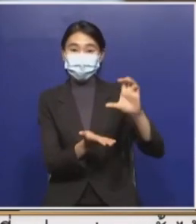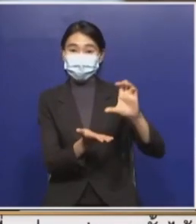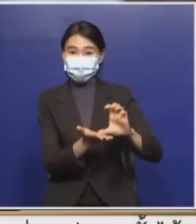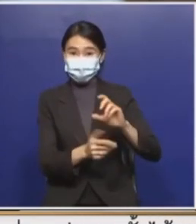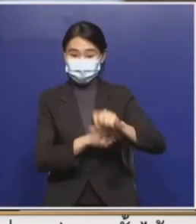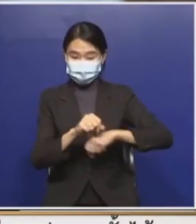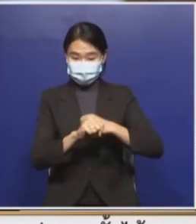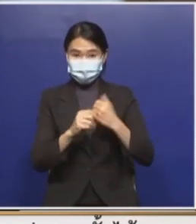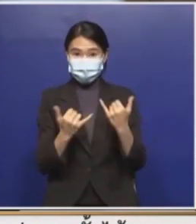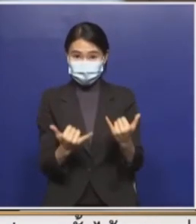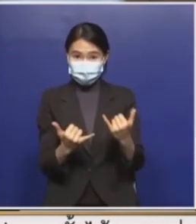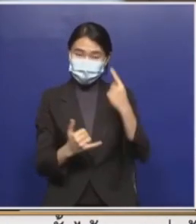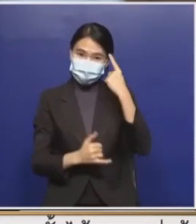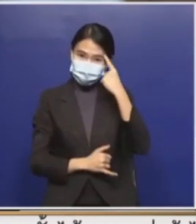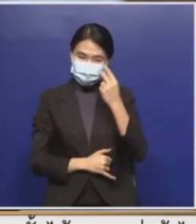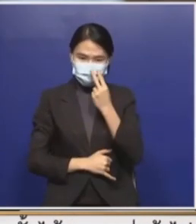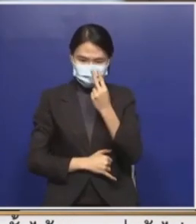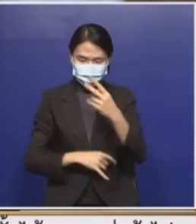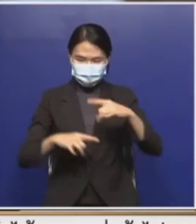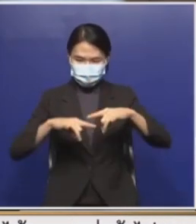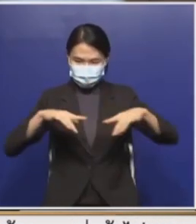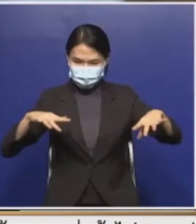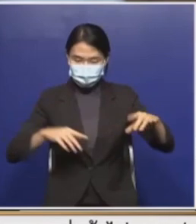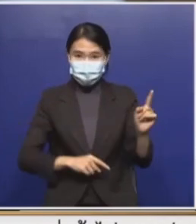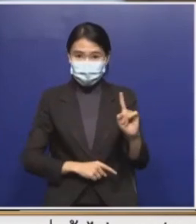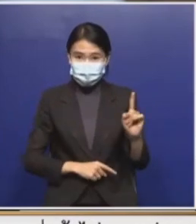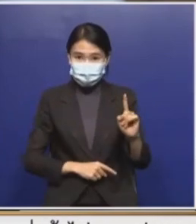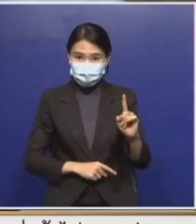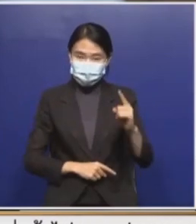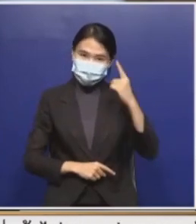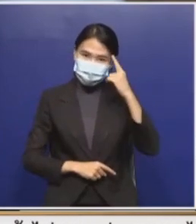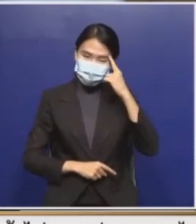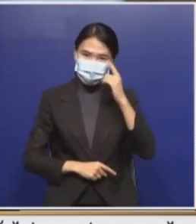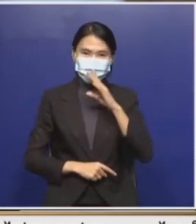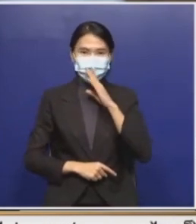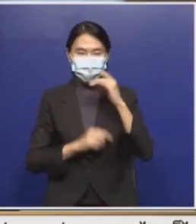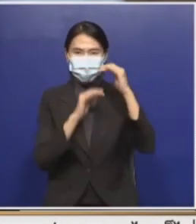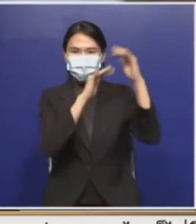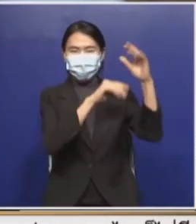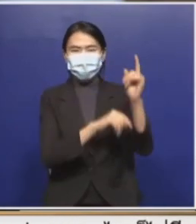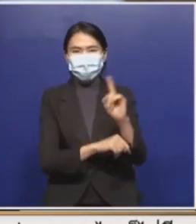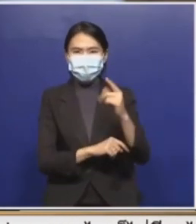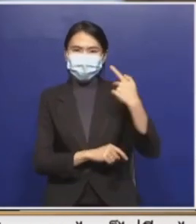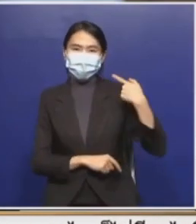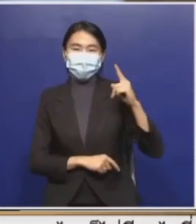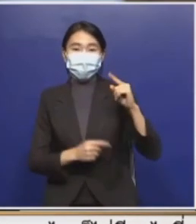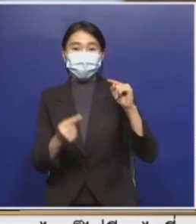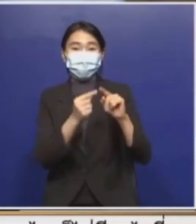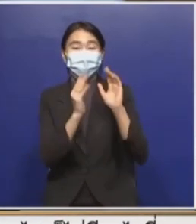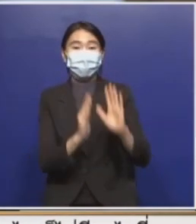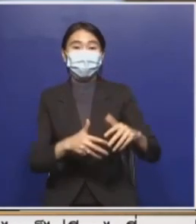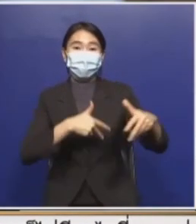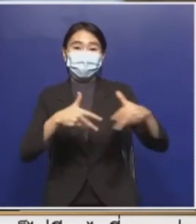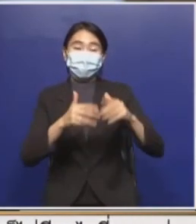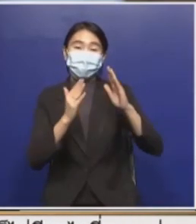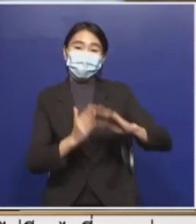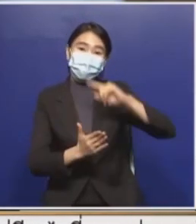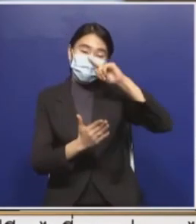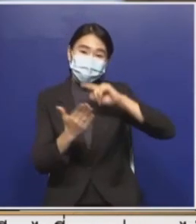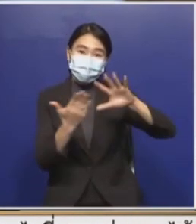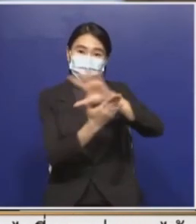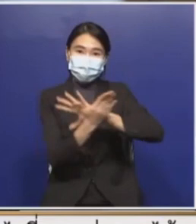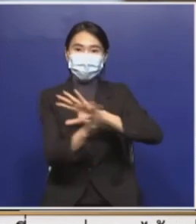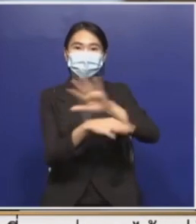นี้ยังไม่เหมาะสมและไม่มีความหวังที่จะเกิดประโยชน์สูงสุดต่อประชาช